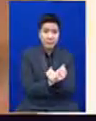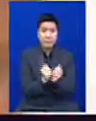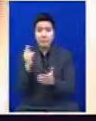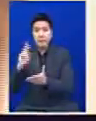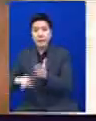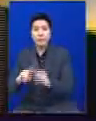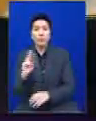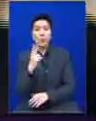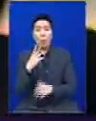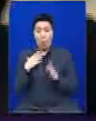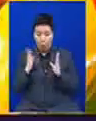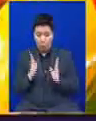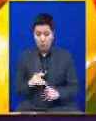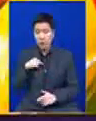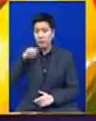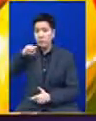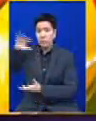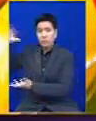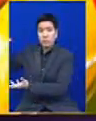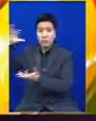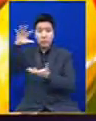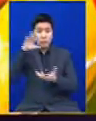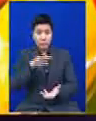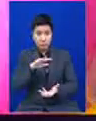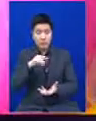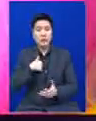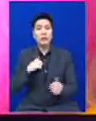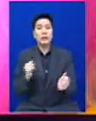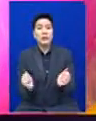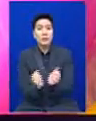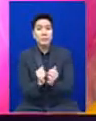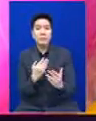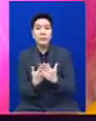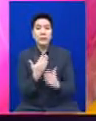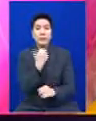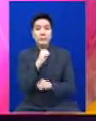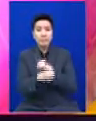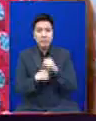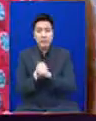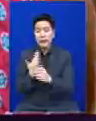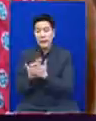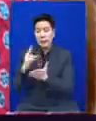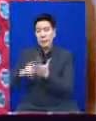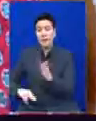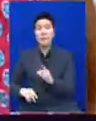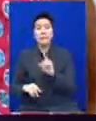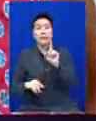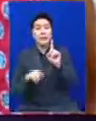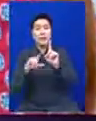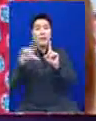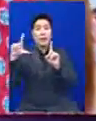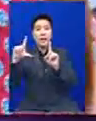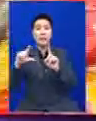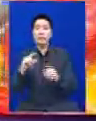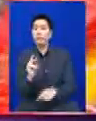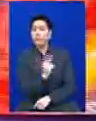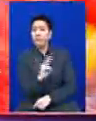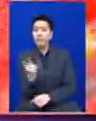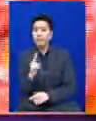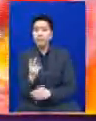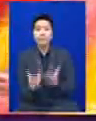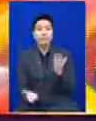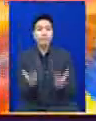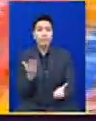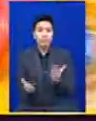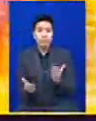ส่วนผู้ผลิตหรือผู้นำเข้ามาในราชอาณาจักรมีโทษจำคุกไม่เกิน10ปีหรือปรับไม่เกิน1ล้านบาทหรือทั้งจำและปรับ